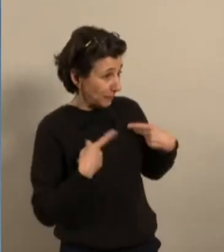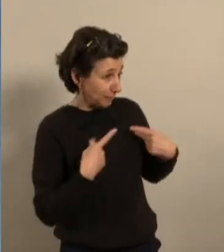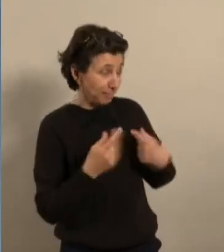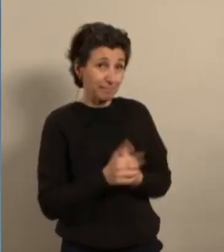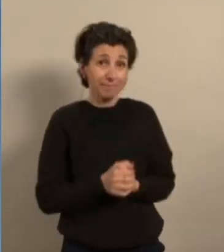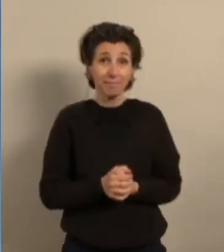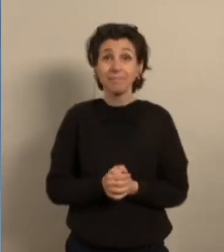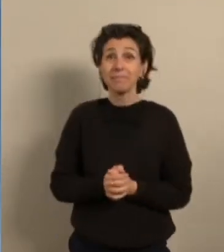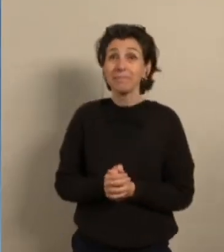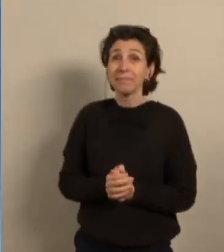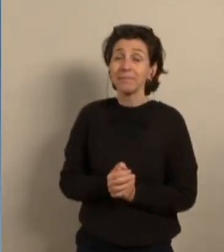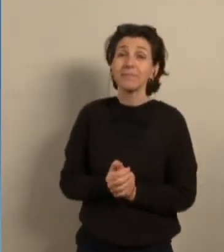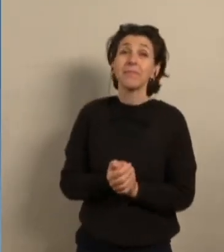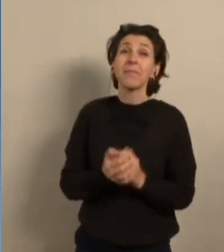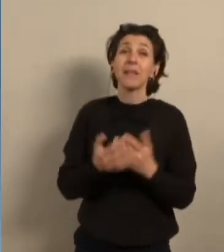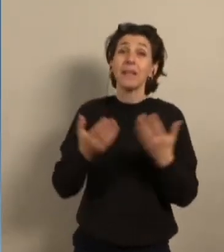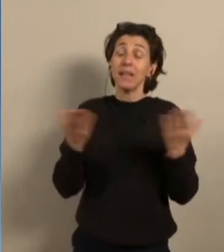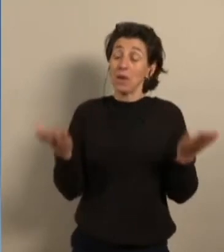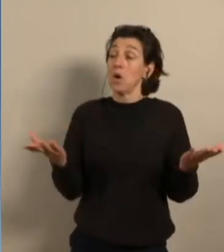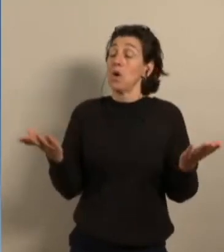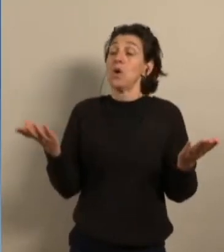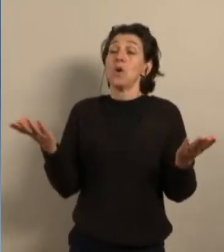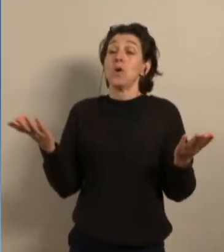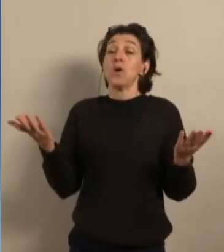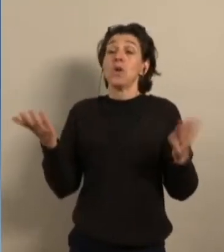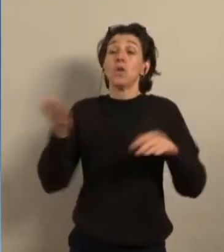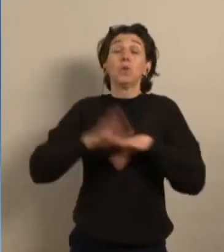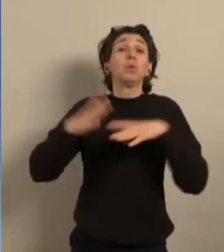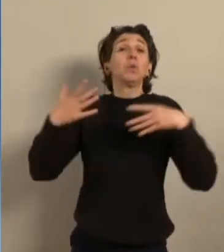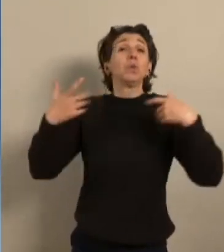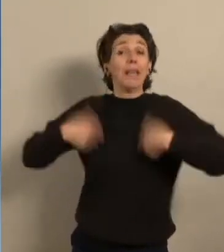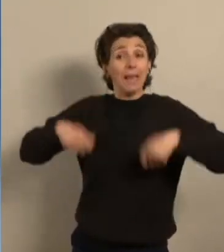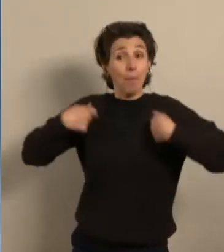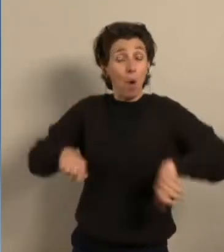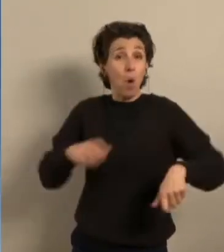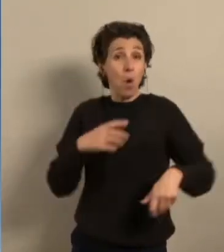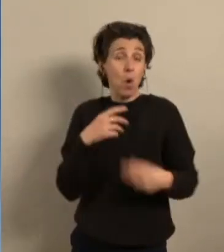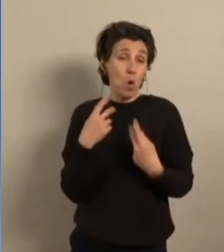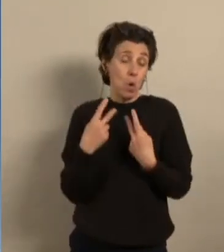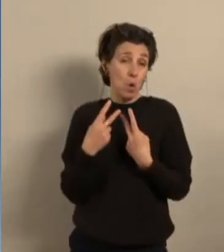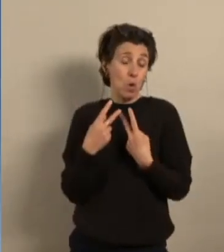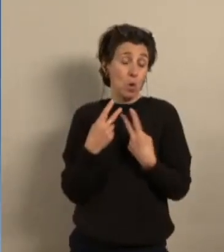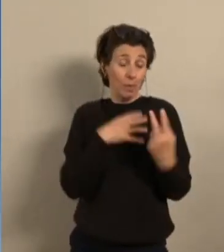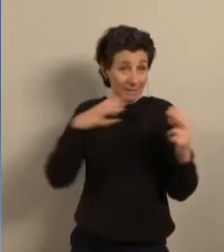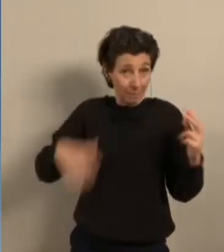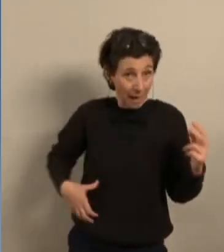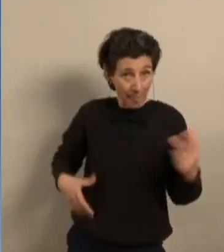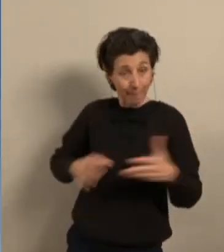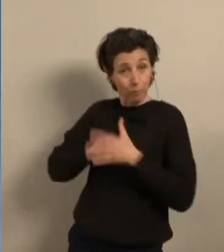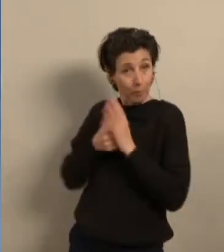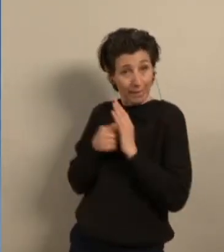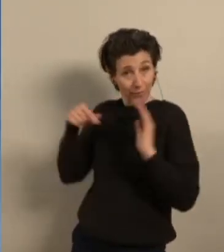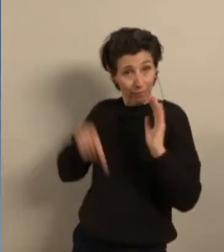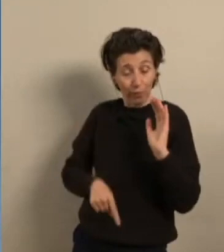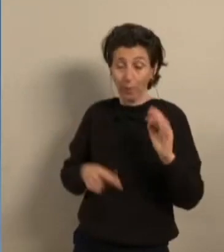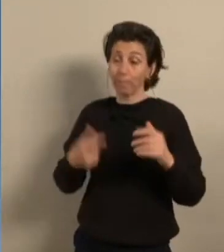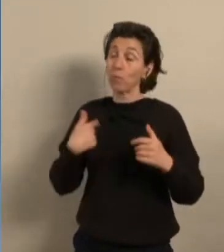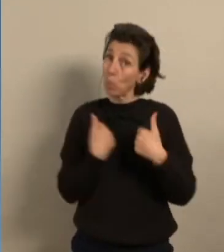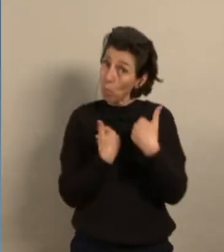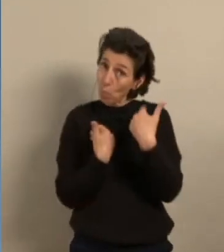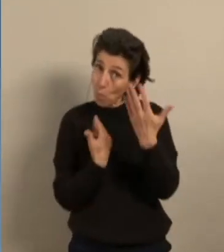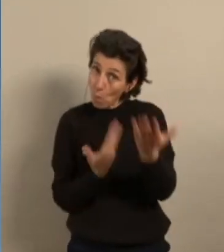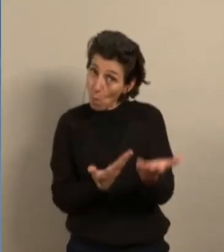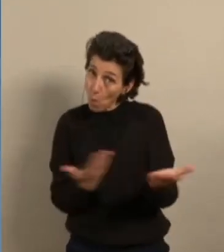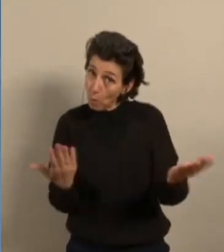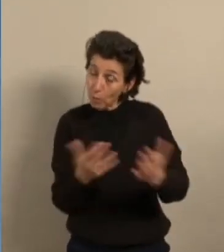Considérant la nécessité de faire preuve de sobriété dans les dépenses municipales, nous proposons que le conseil municipal